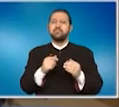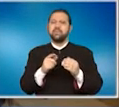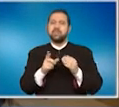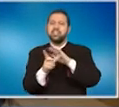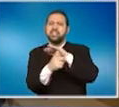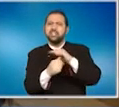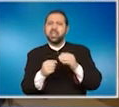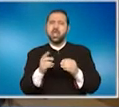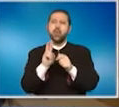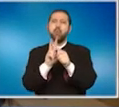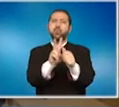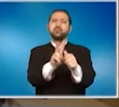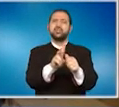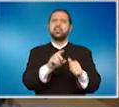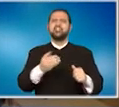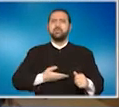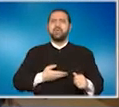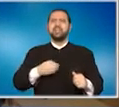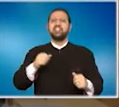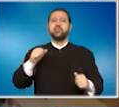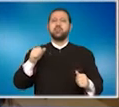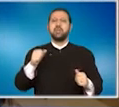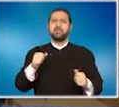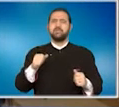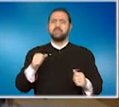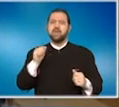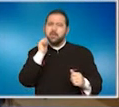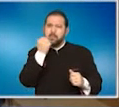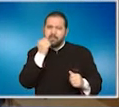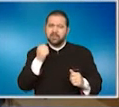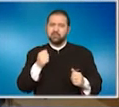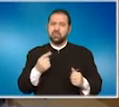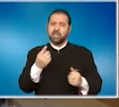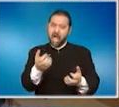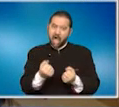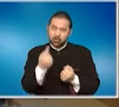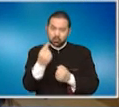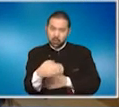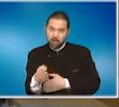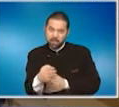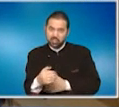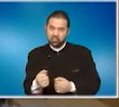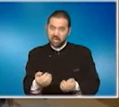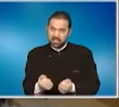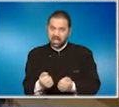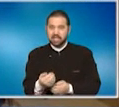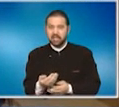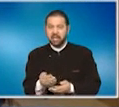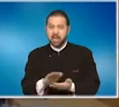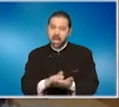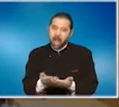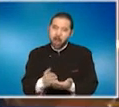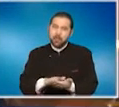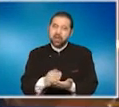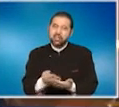că oarecând fiind adus lor un pește, pe acesta prăjindu-l bucătarul l-a adus la chelar, iar sosind chelarului o